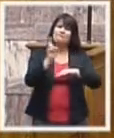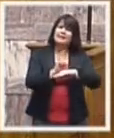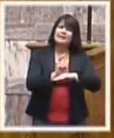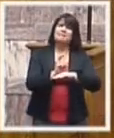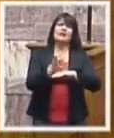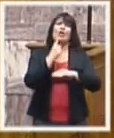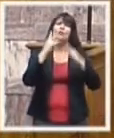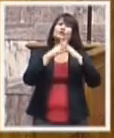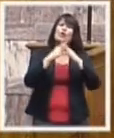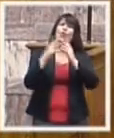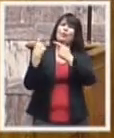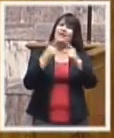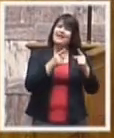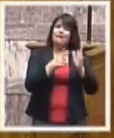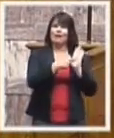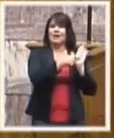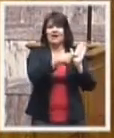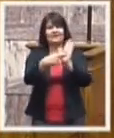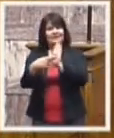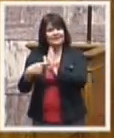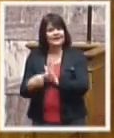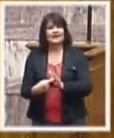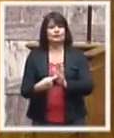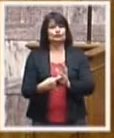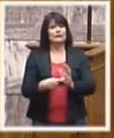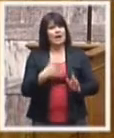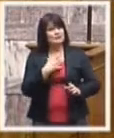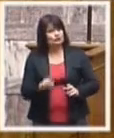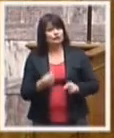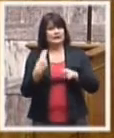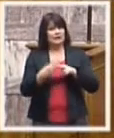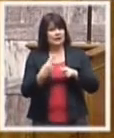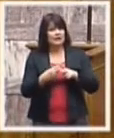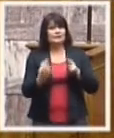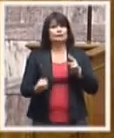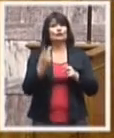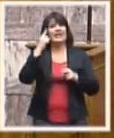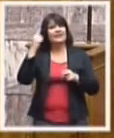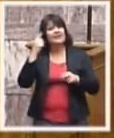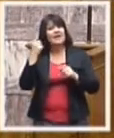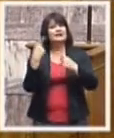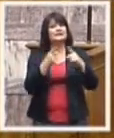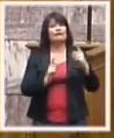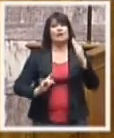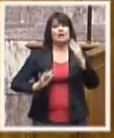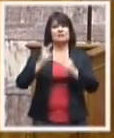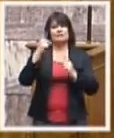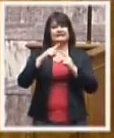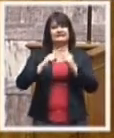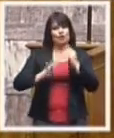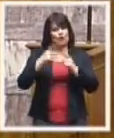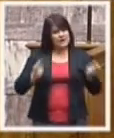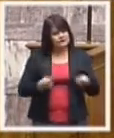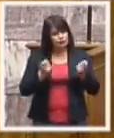παράλληλα με την ελληνική φιλοξενία, την υπευθυνότητα, την ετοιμότητα, την αξιοπιστία, τις καινοτομίες και την ανάπτυξη νέων τεχνολογιών,